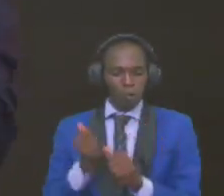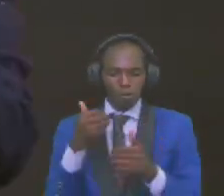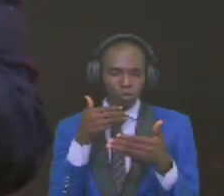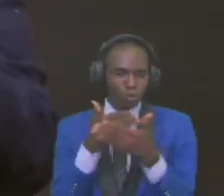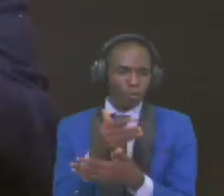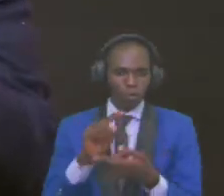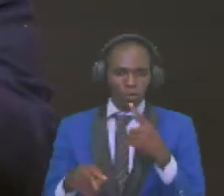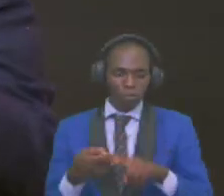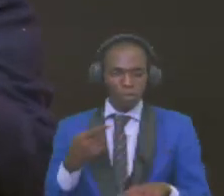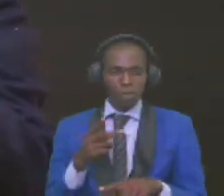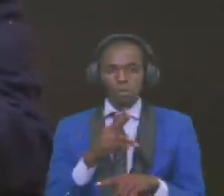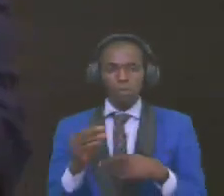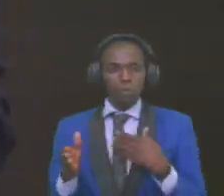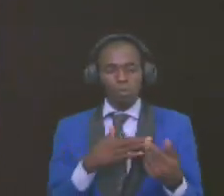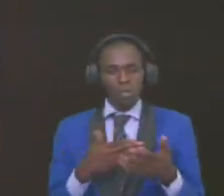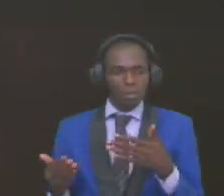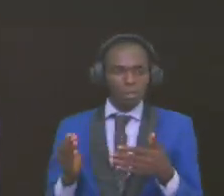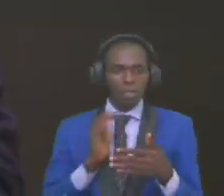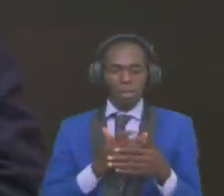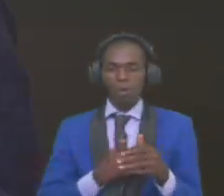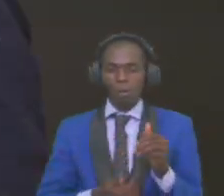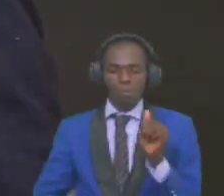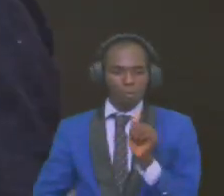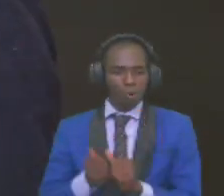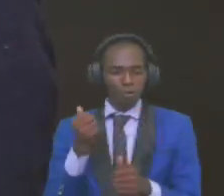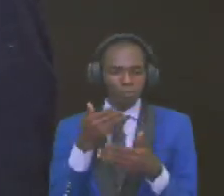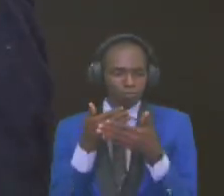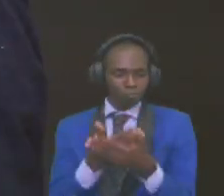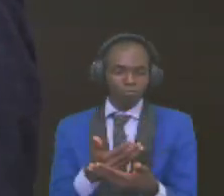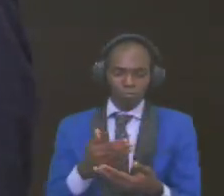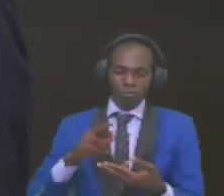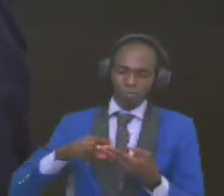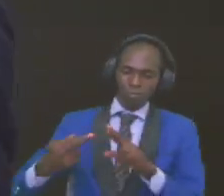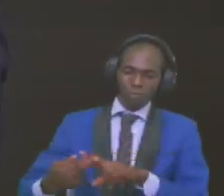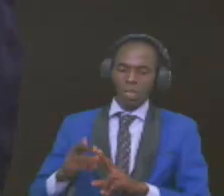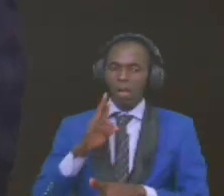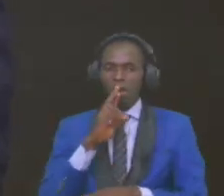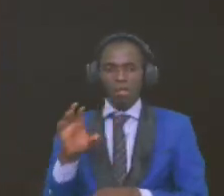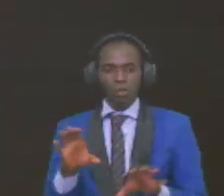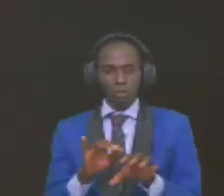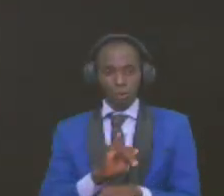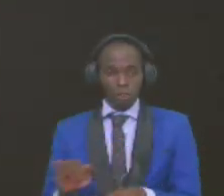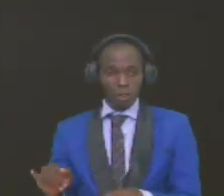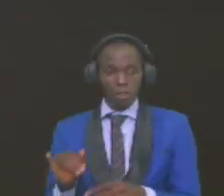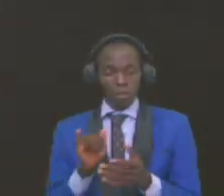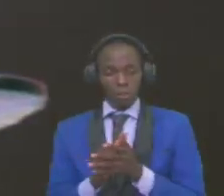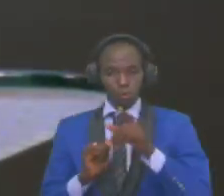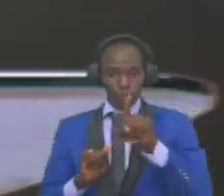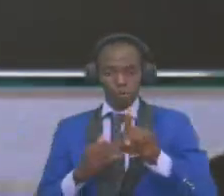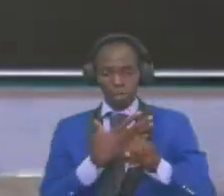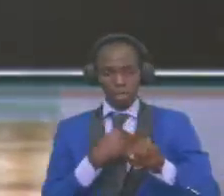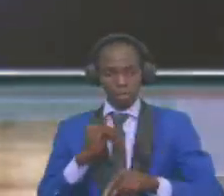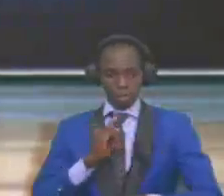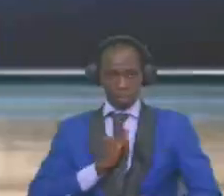amis intimes quel que soit et les proches intimement faut